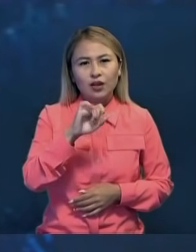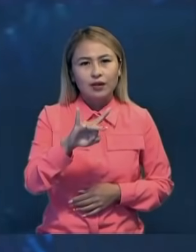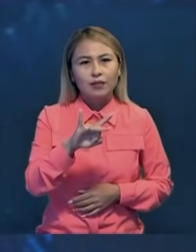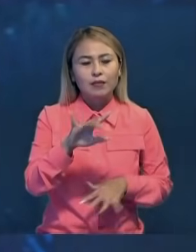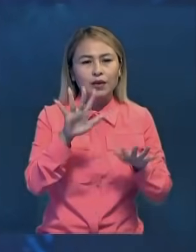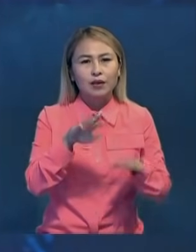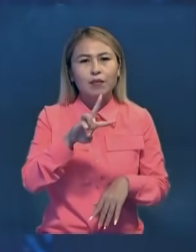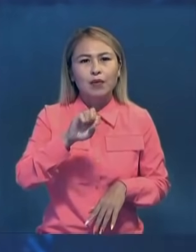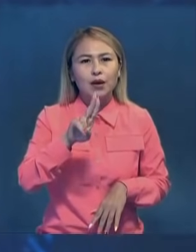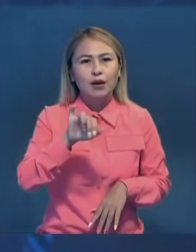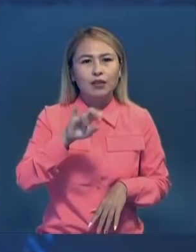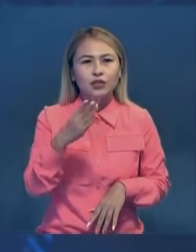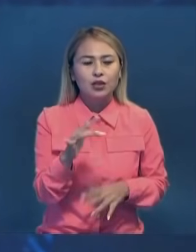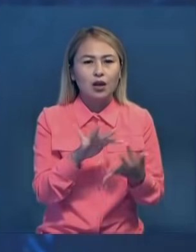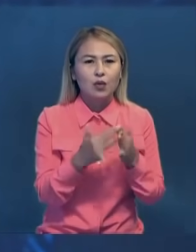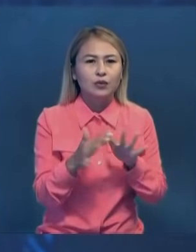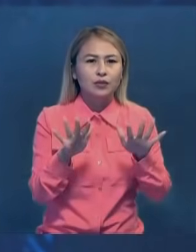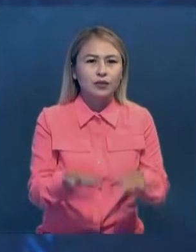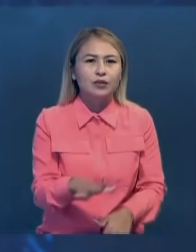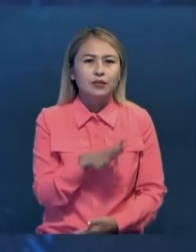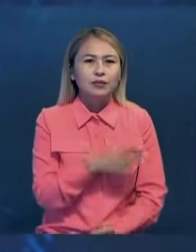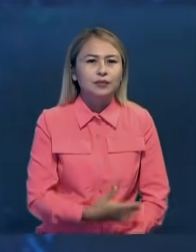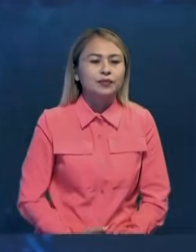Үржар ауданы Мақанша ауылына жерленді.